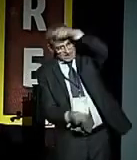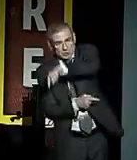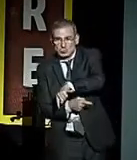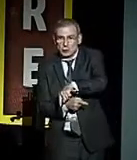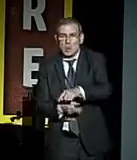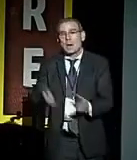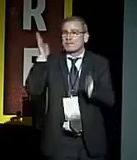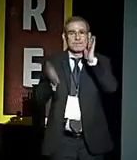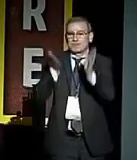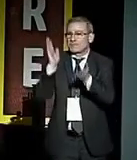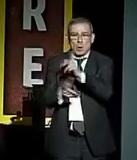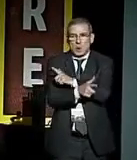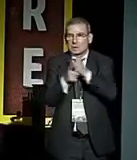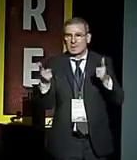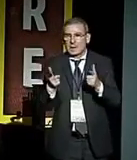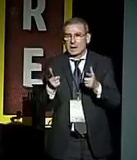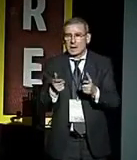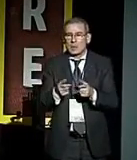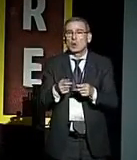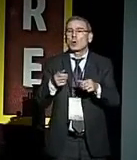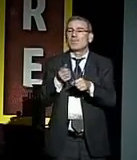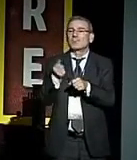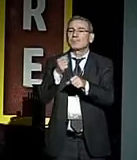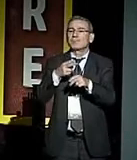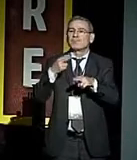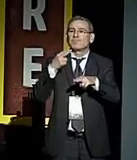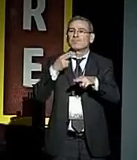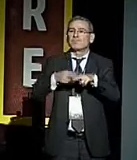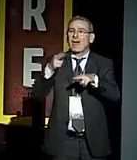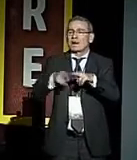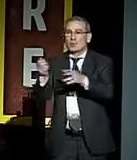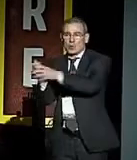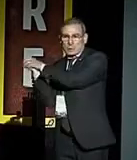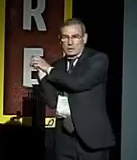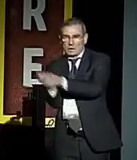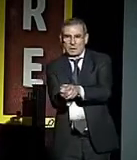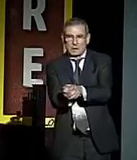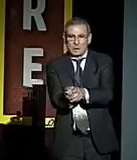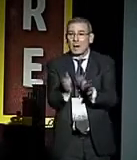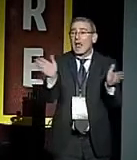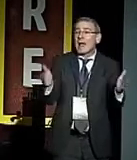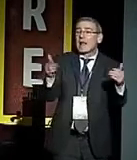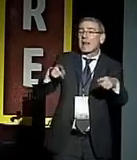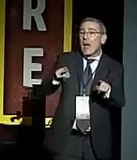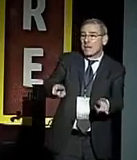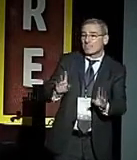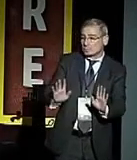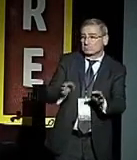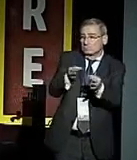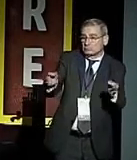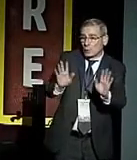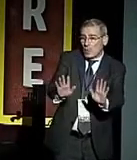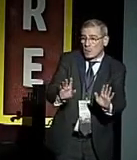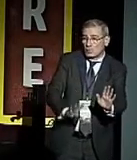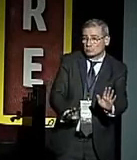di botte con una mazza di metallo. Nel campo che è allestito e in cui il capo è Bija, così, che